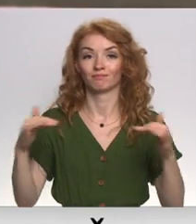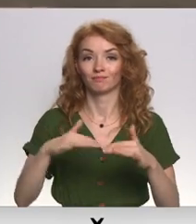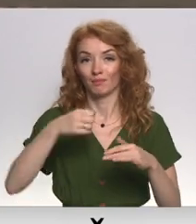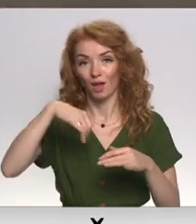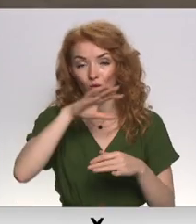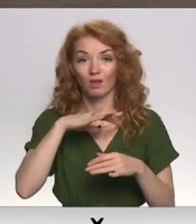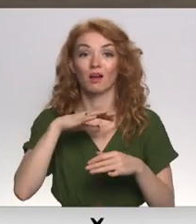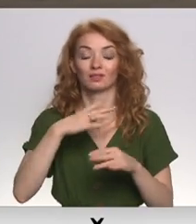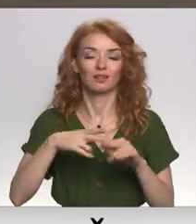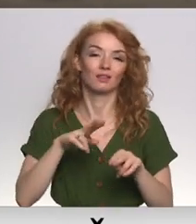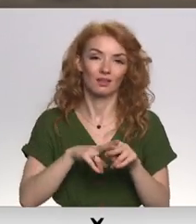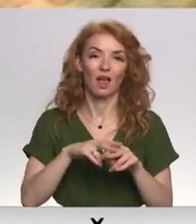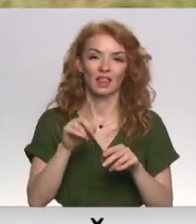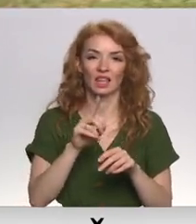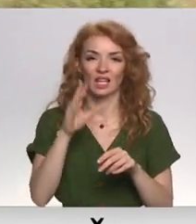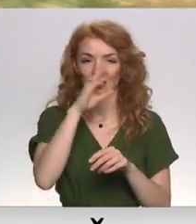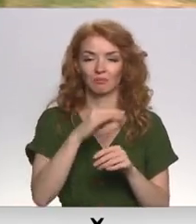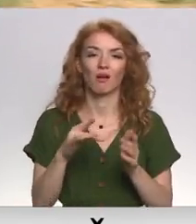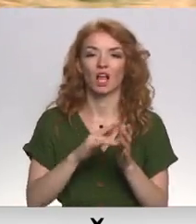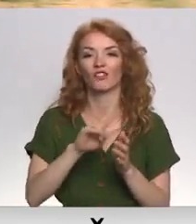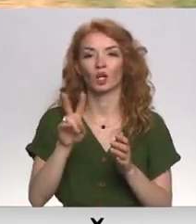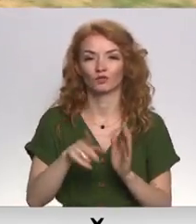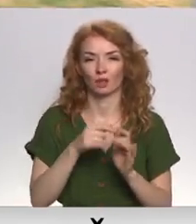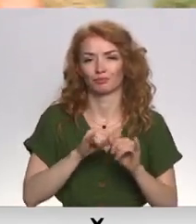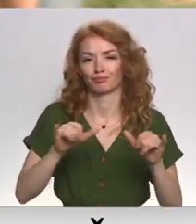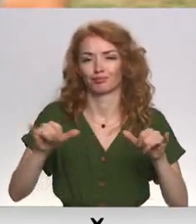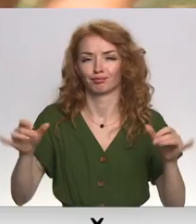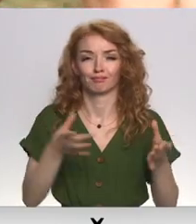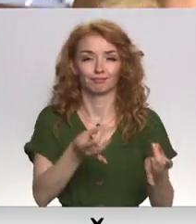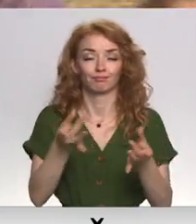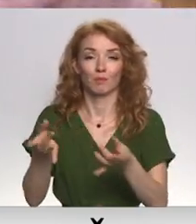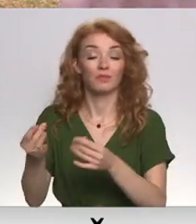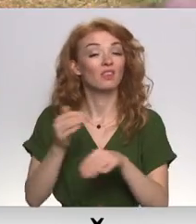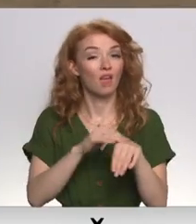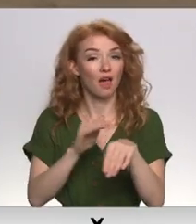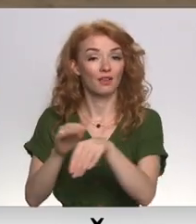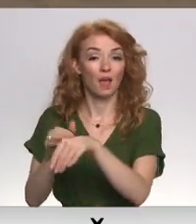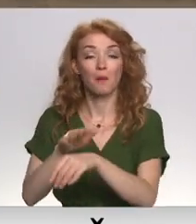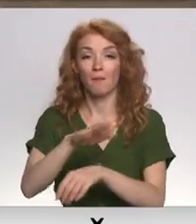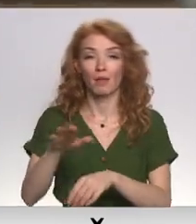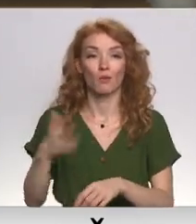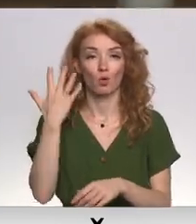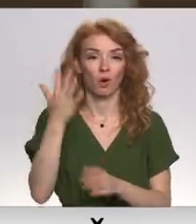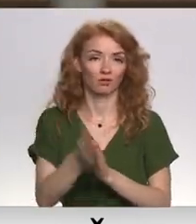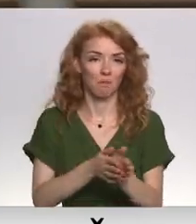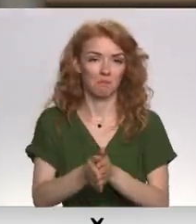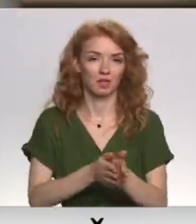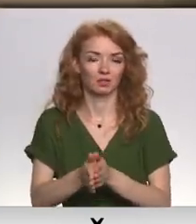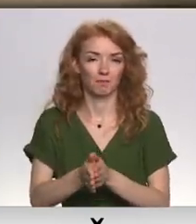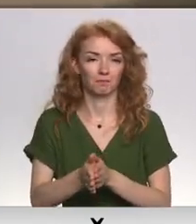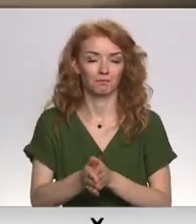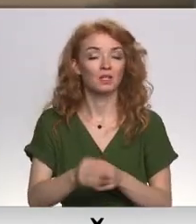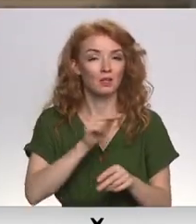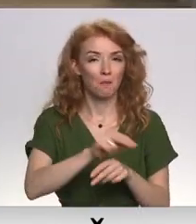dārziņos, mediķi paredz dažādu vīrusu uzvaras gājienu, tāpēc jo īpaši svarīgi atgādināt bērniem par roku mazgāšanu. Tas, kas būtu